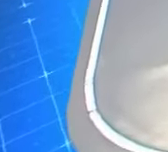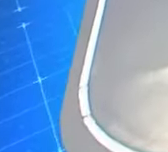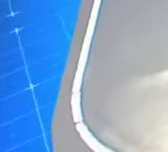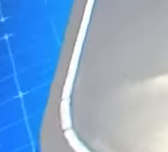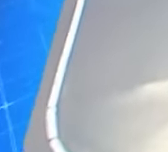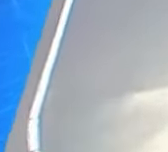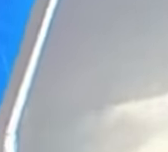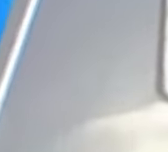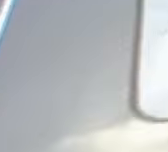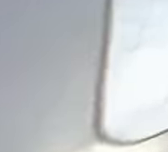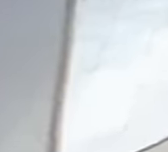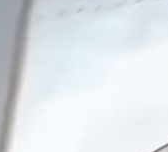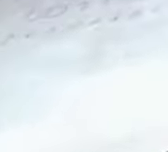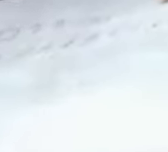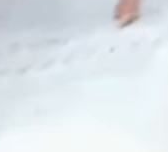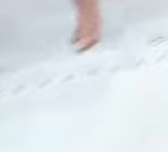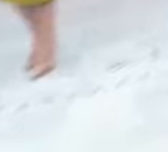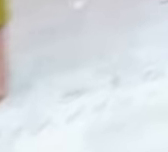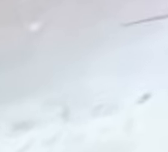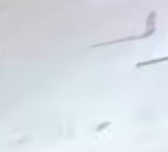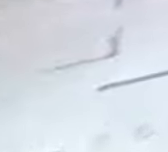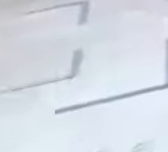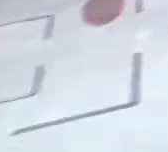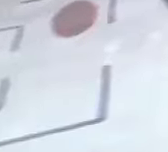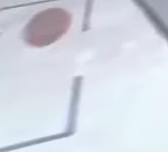Magbabalik ka! Saksi!